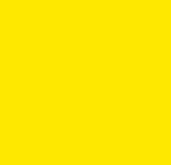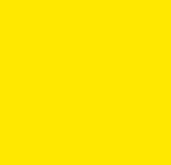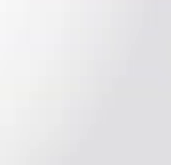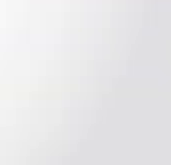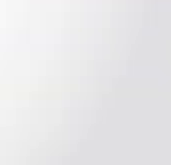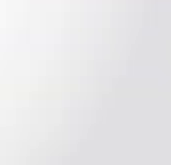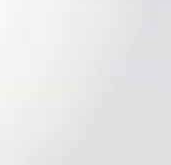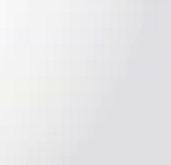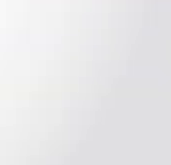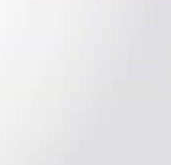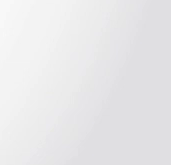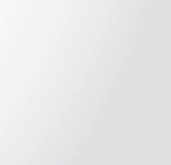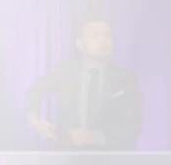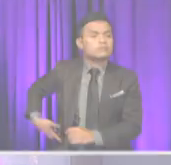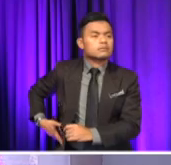di TVN